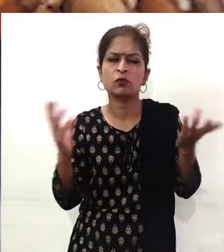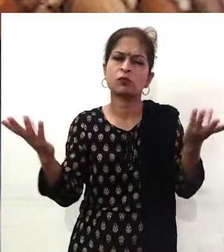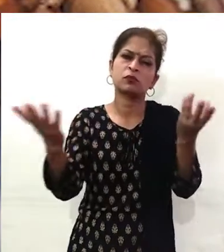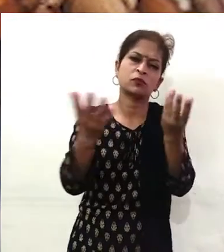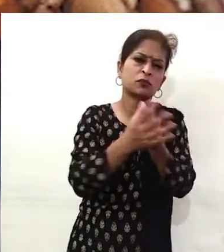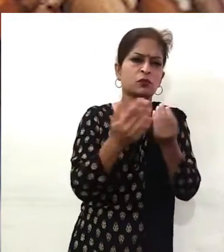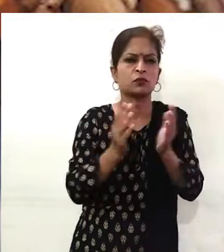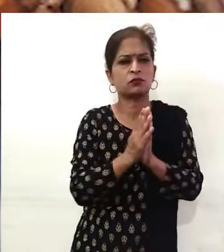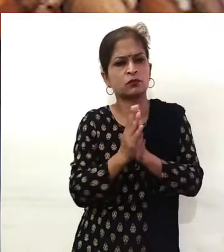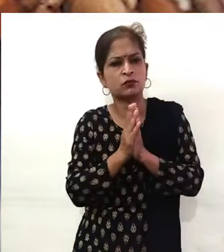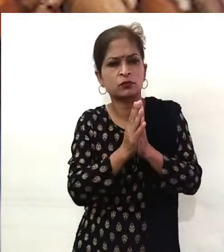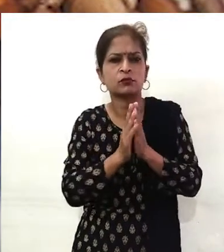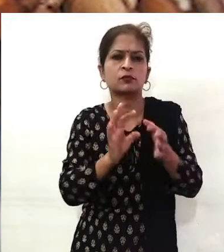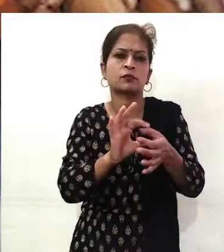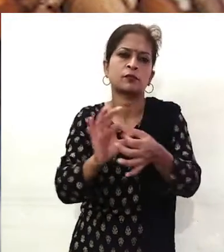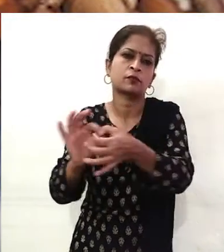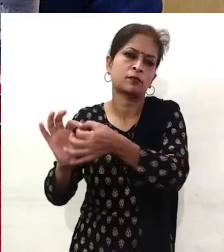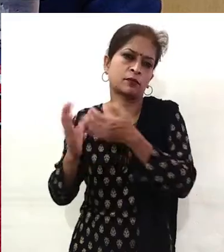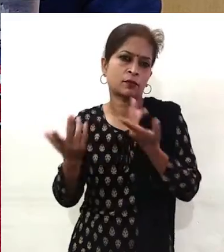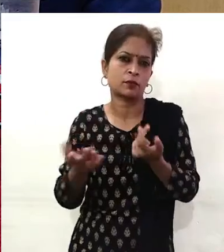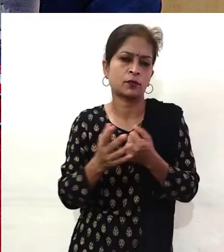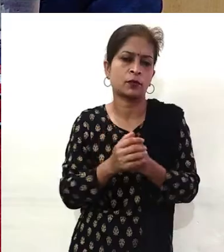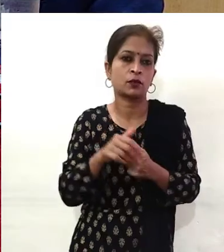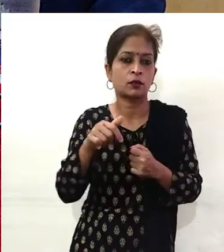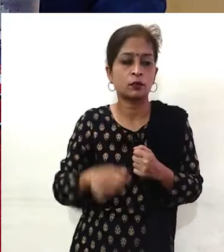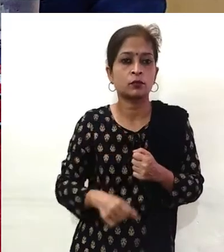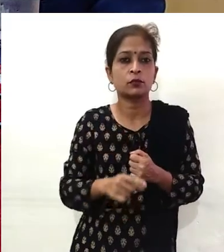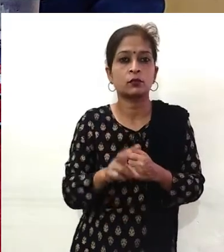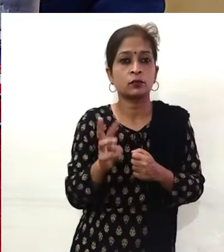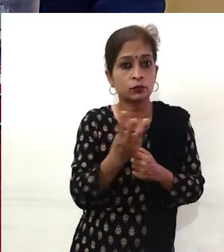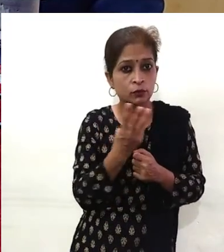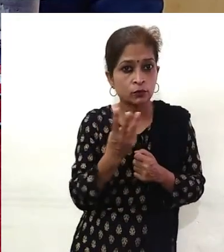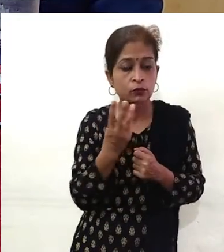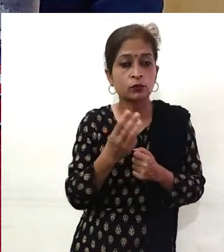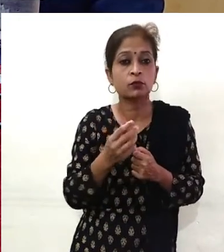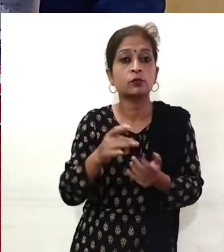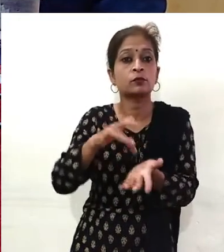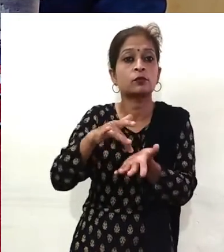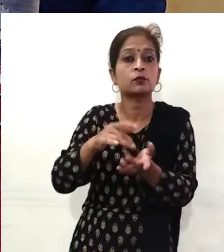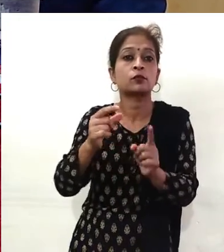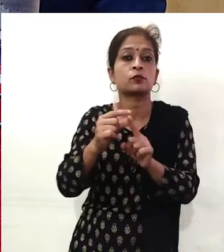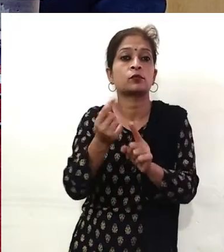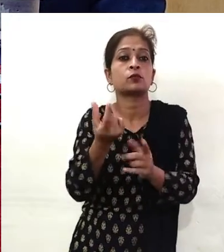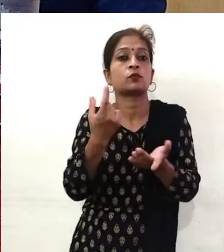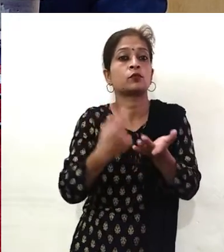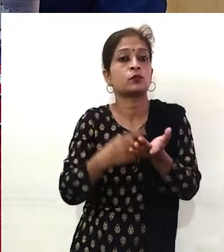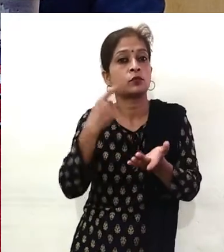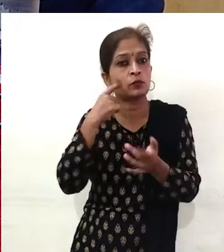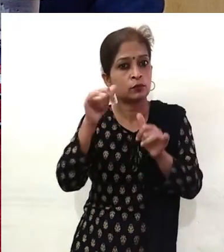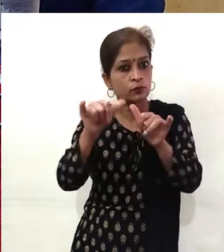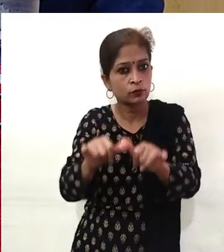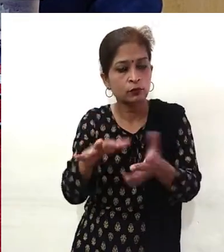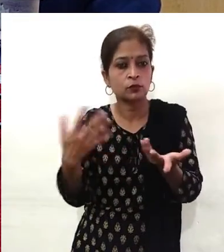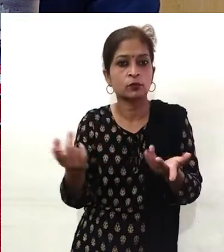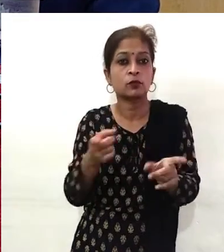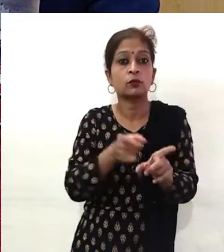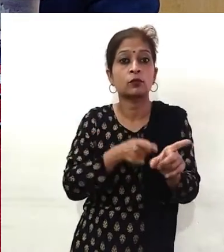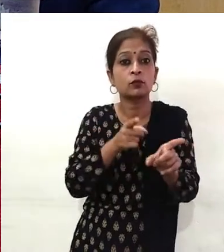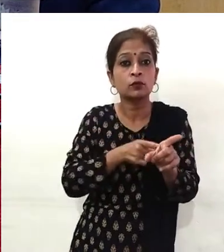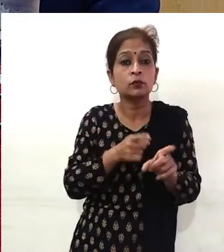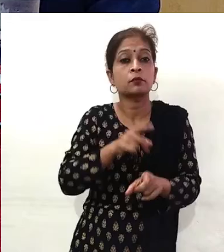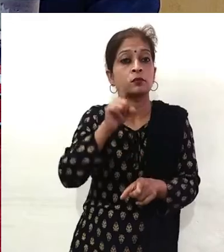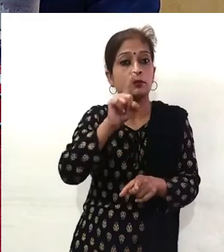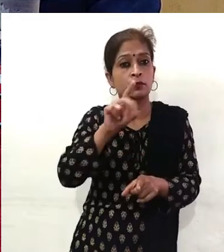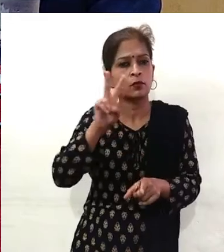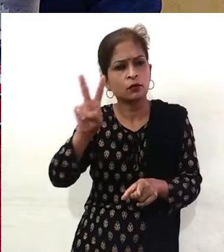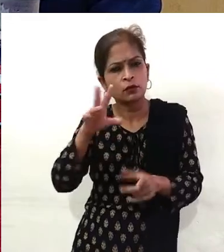हुए जगन्नाथ बलभद्र और सुभद्रा पुरी के मंदिर में विराजित हैं। हर 12 साल में एक नव